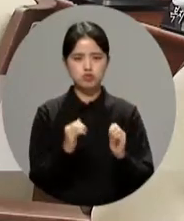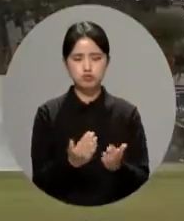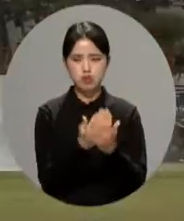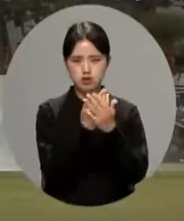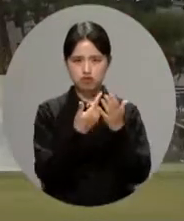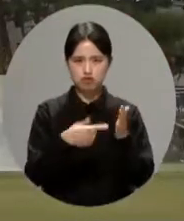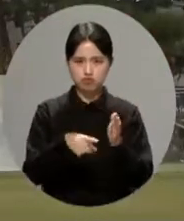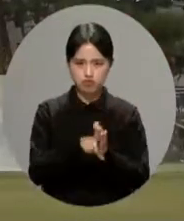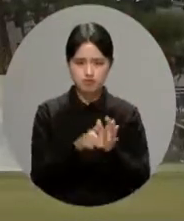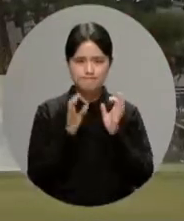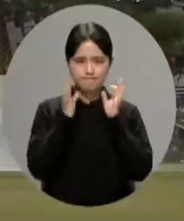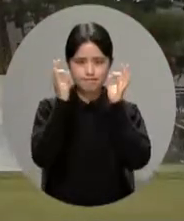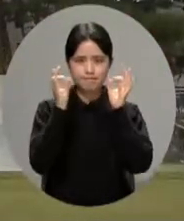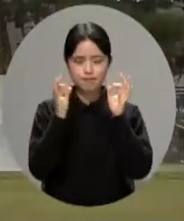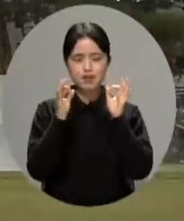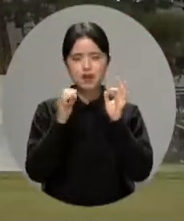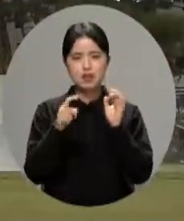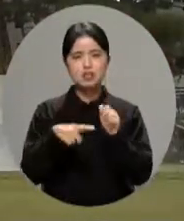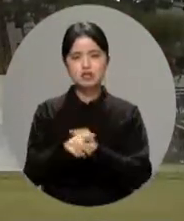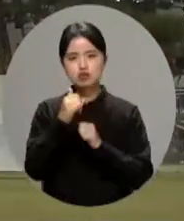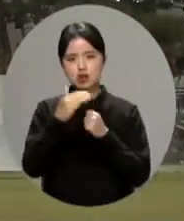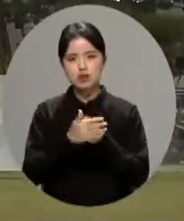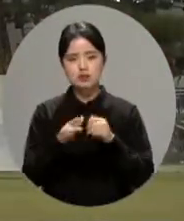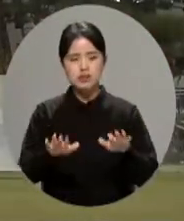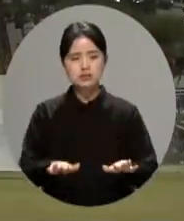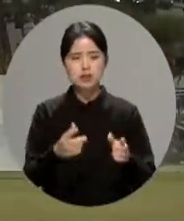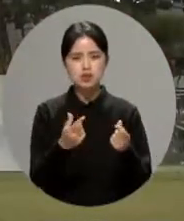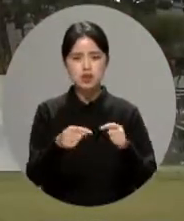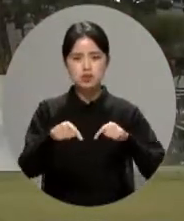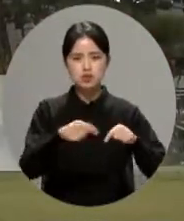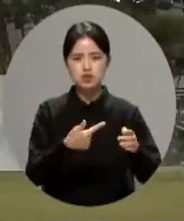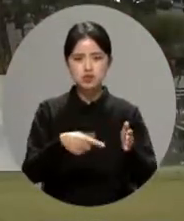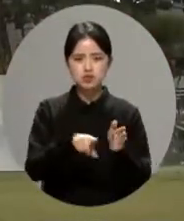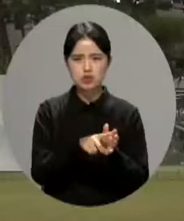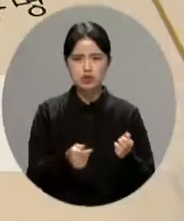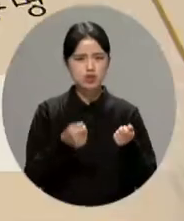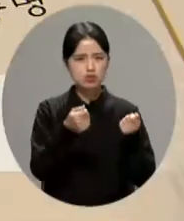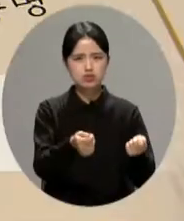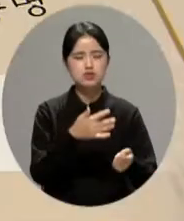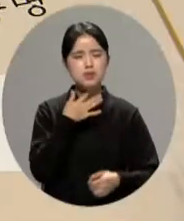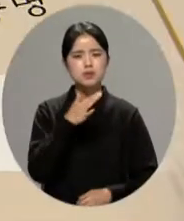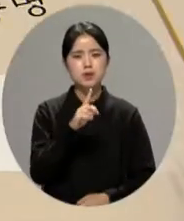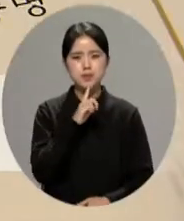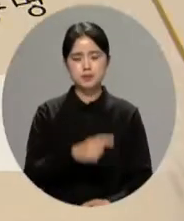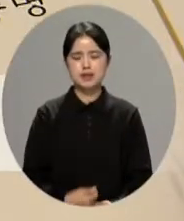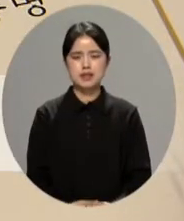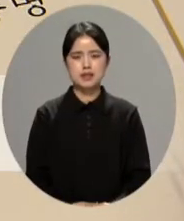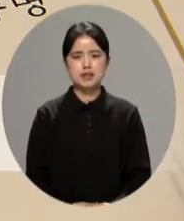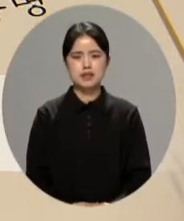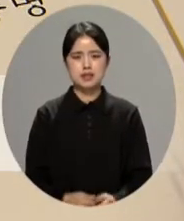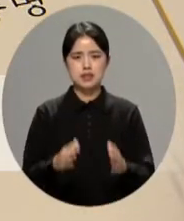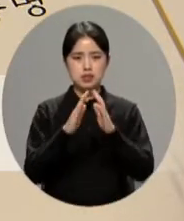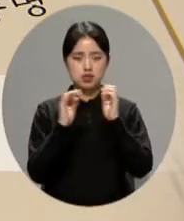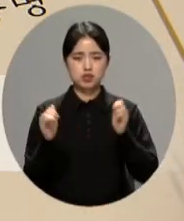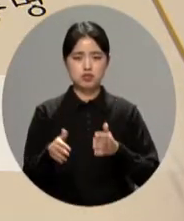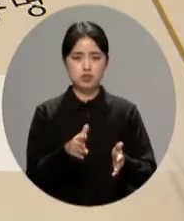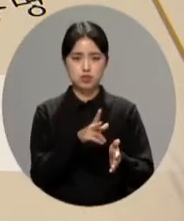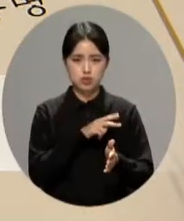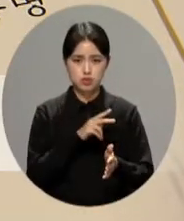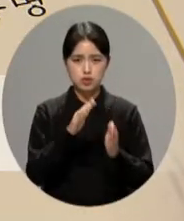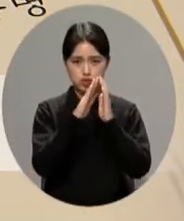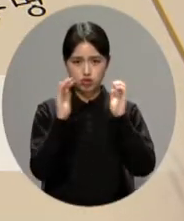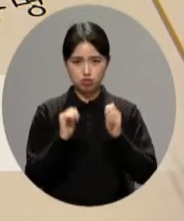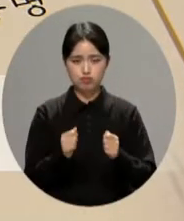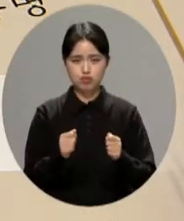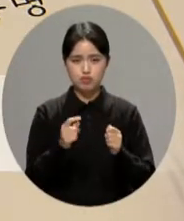기여한 명확한 사유가 있었다며 이번처럼 정치적 셈법에 따라 수여한 적은 없다고 비판했습니다 전복도 2회는 전라북도